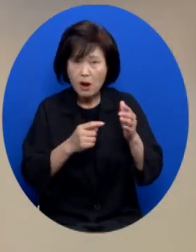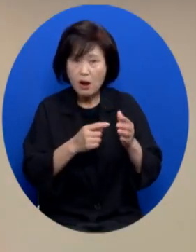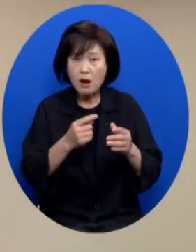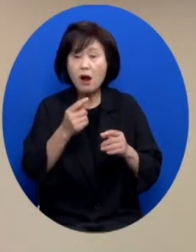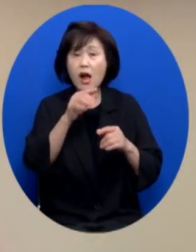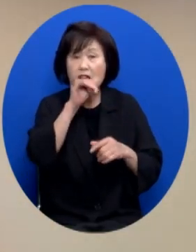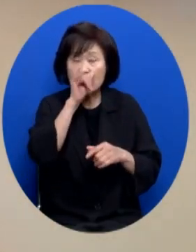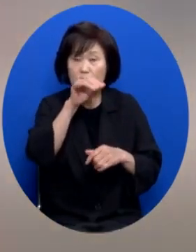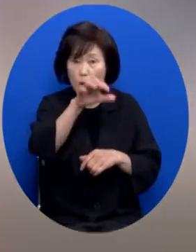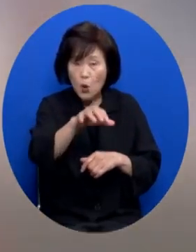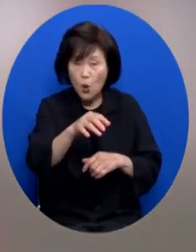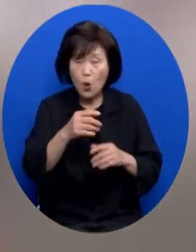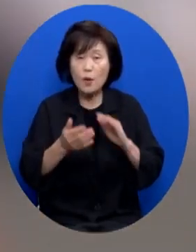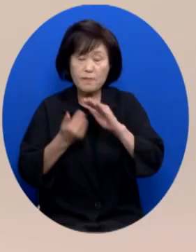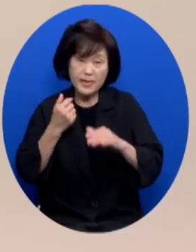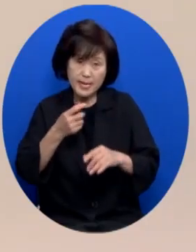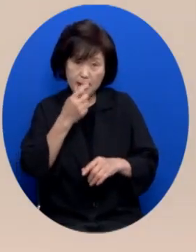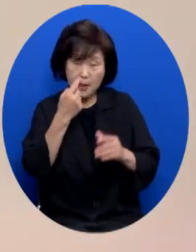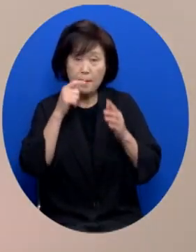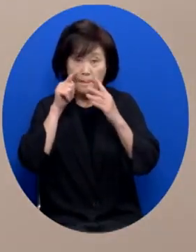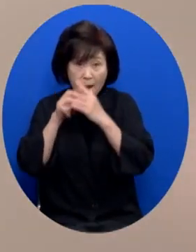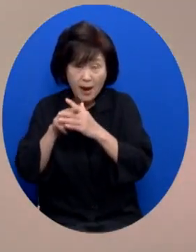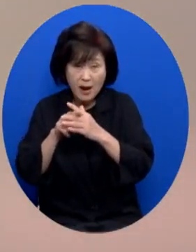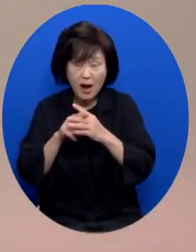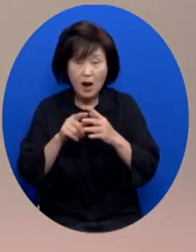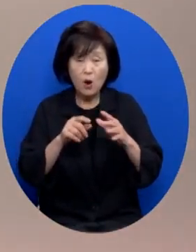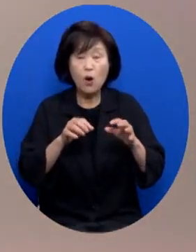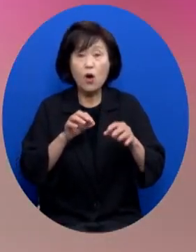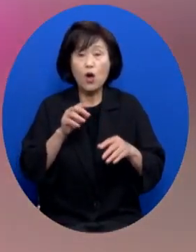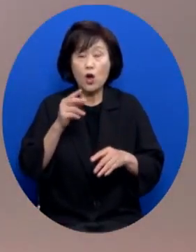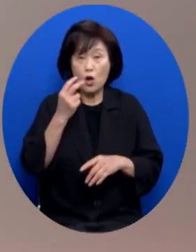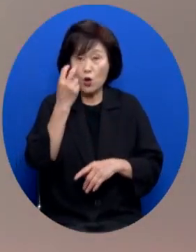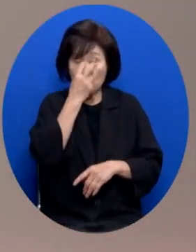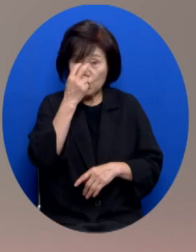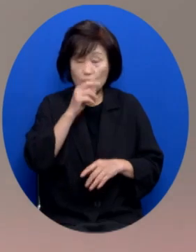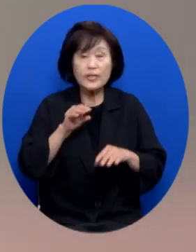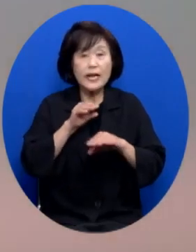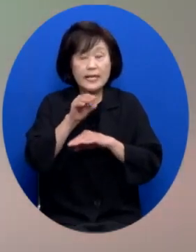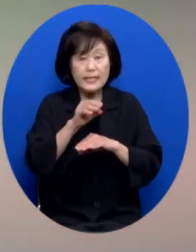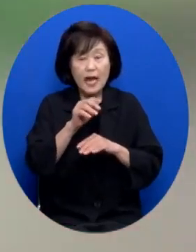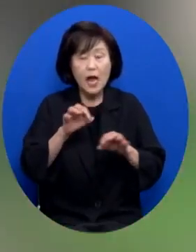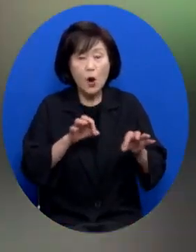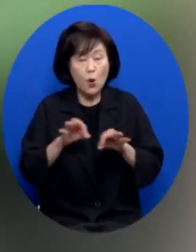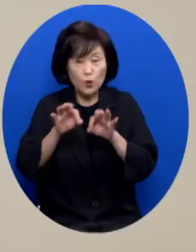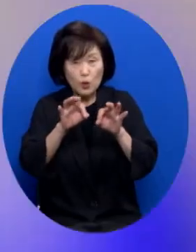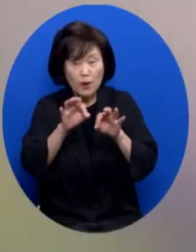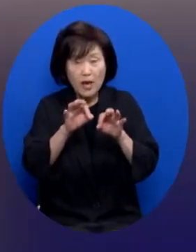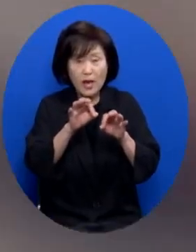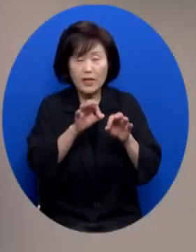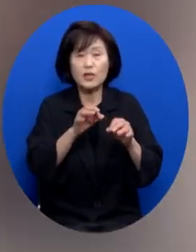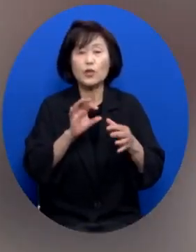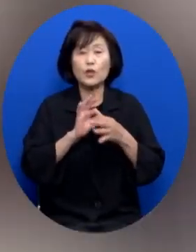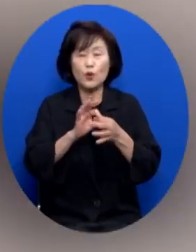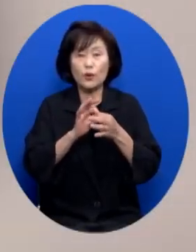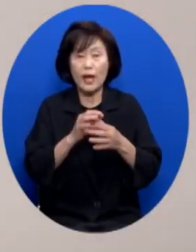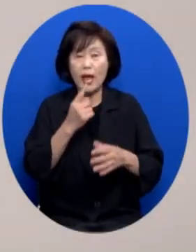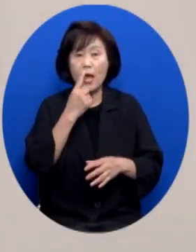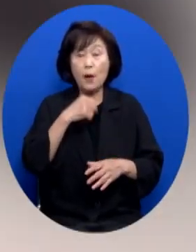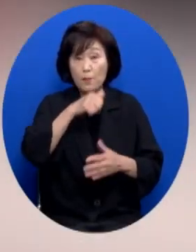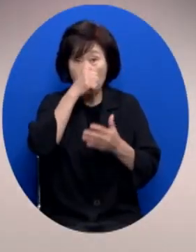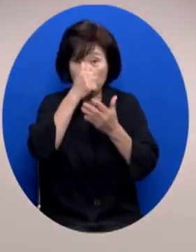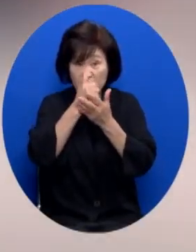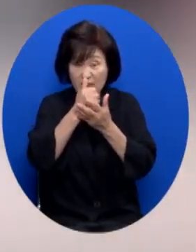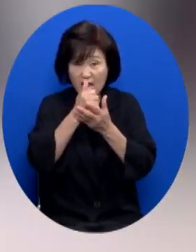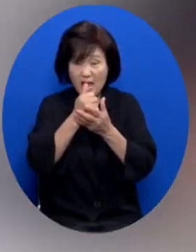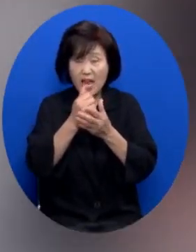사전에 파악하고 순찰차와 경찰 오토바이를 배치하는 한편 가용 병력과 장비를 최대한 활용해 범죄 발생